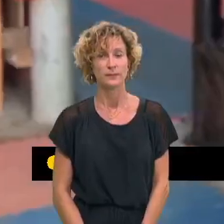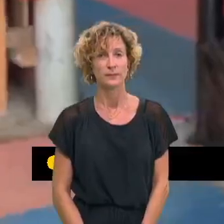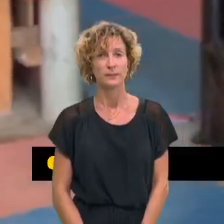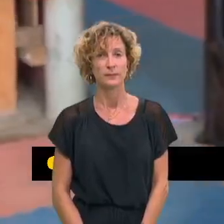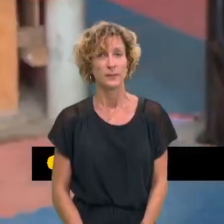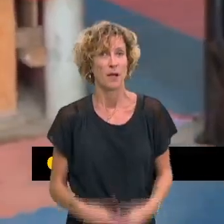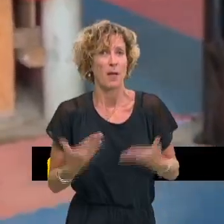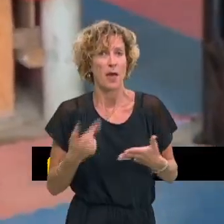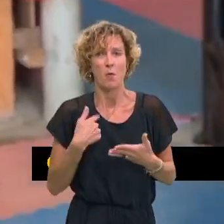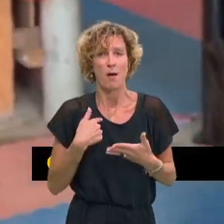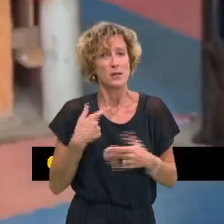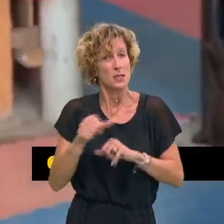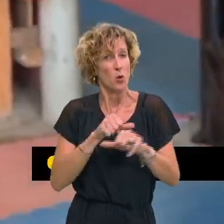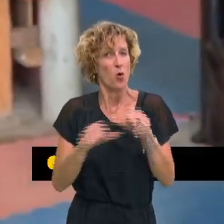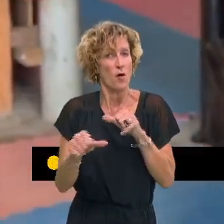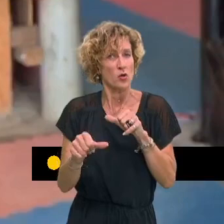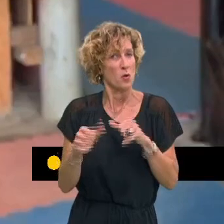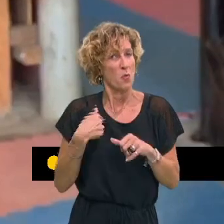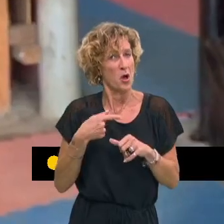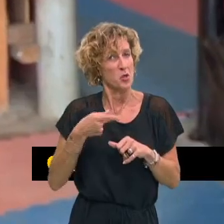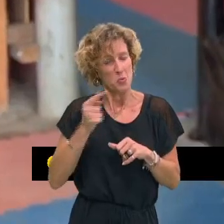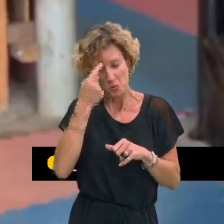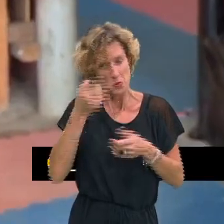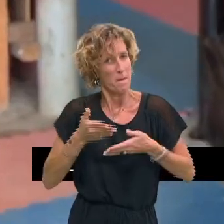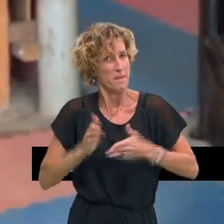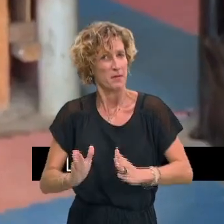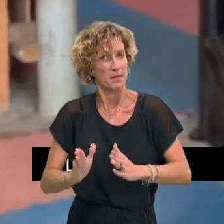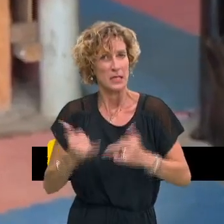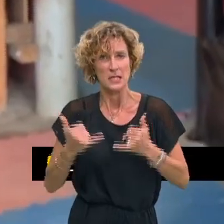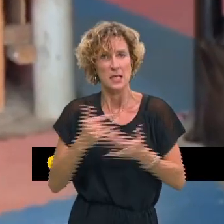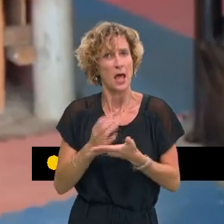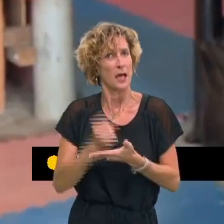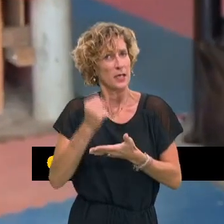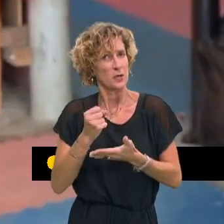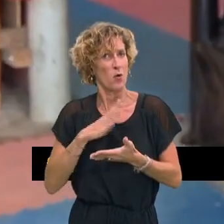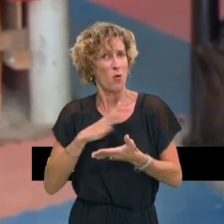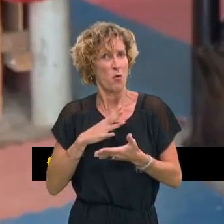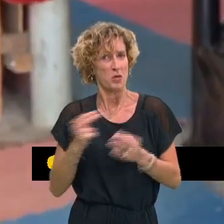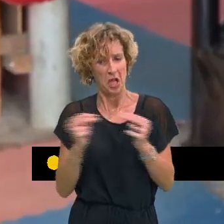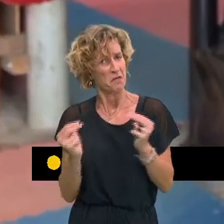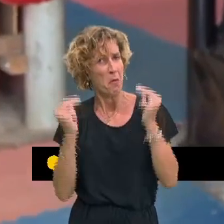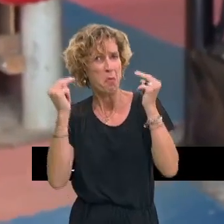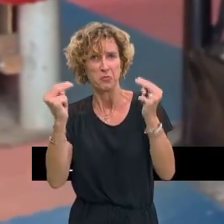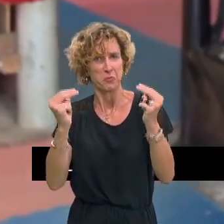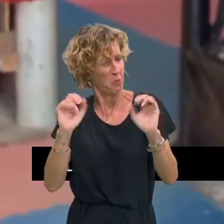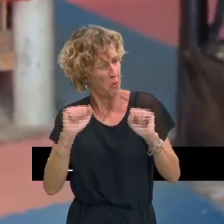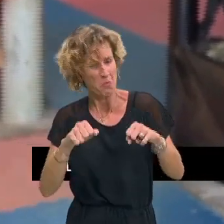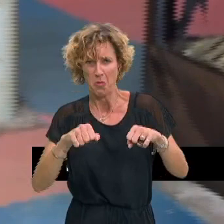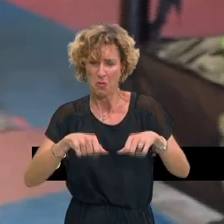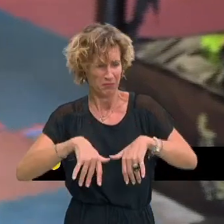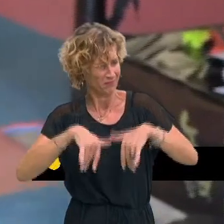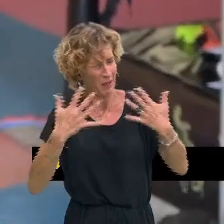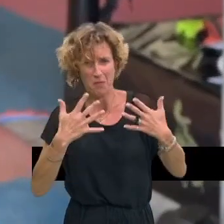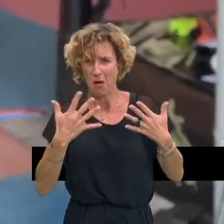Là, c'est une revanche, être plus déterminé, on montre vraiment la Réunion, on en a le niveau et que nous peut affronter n'importe qui,